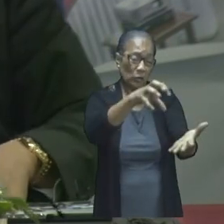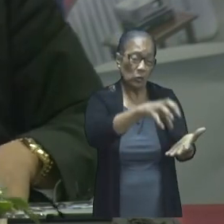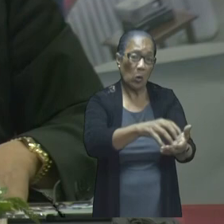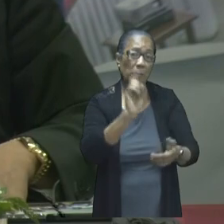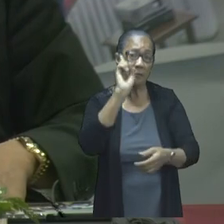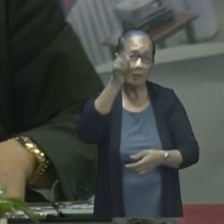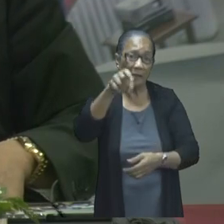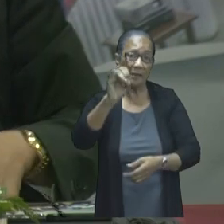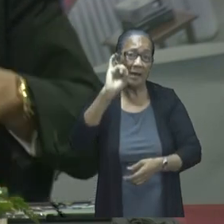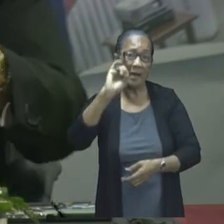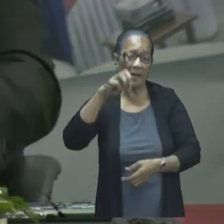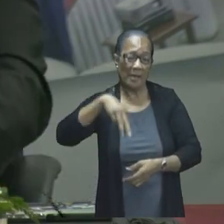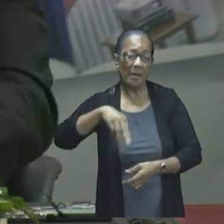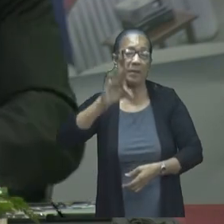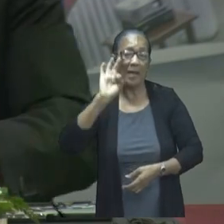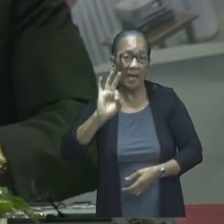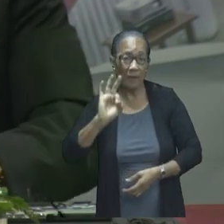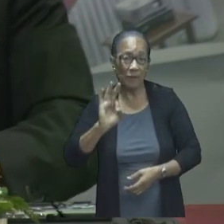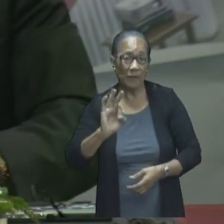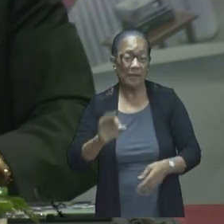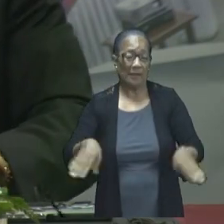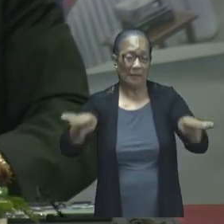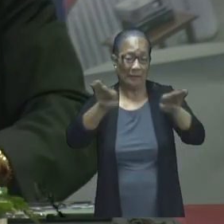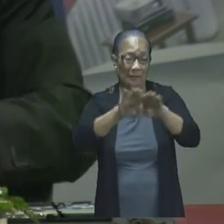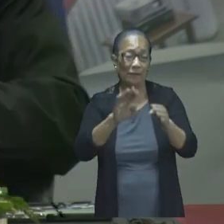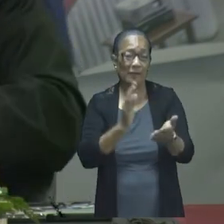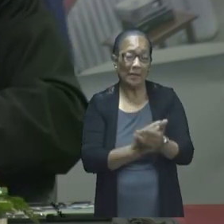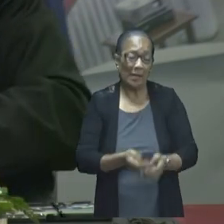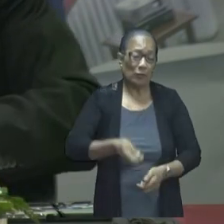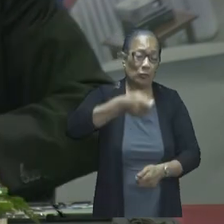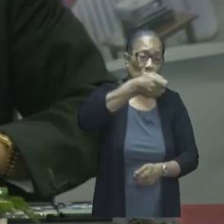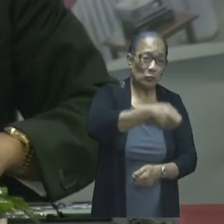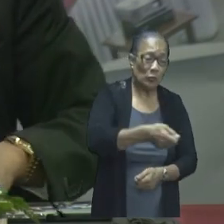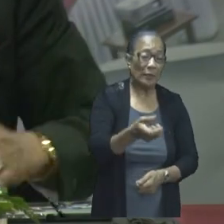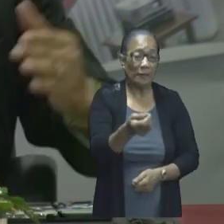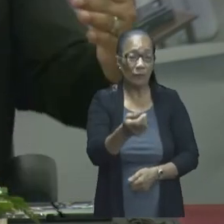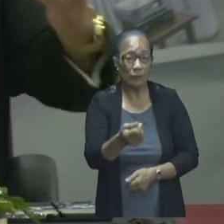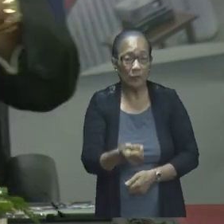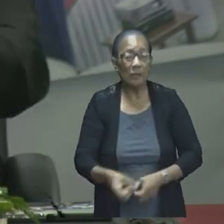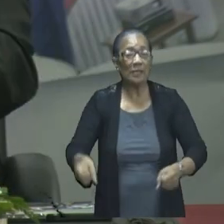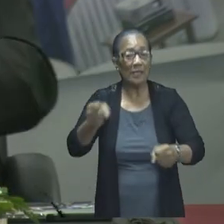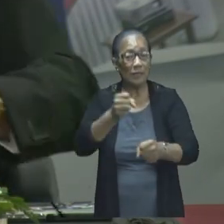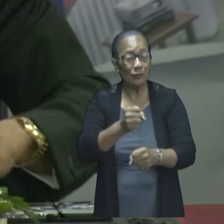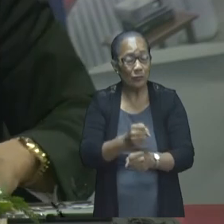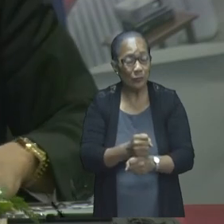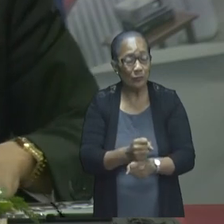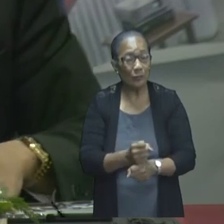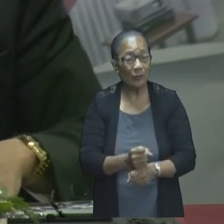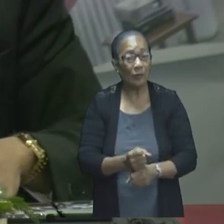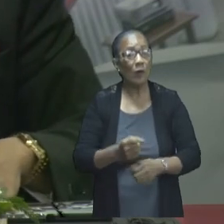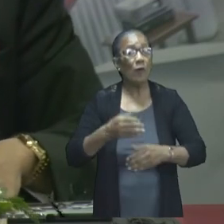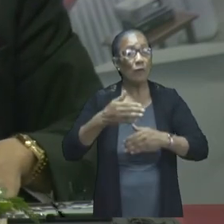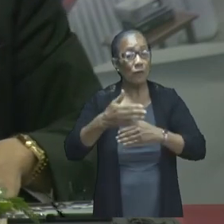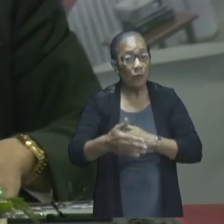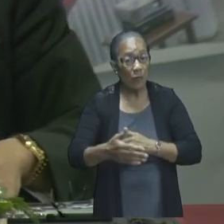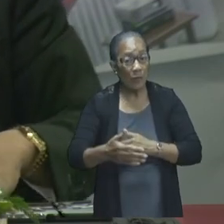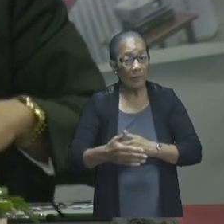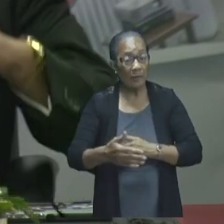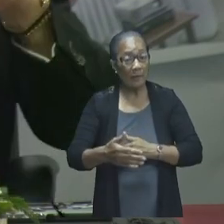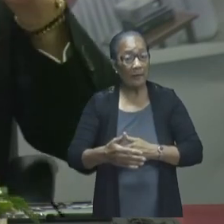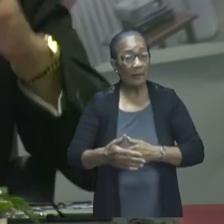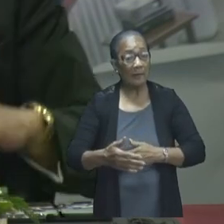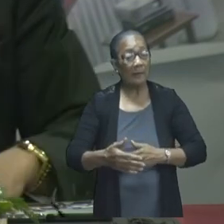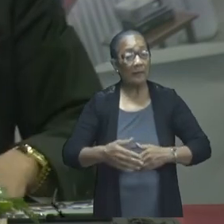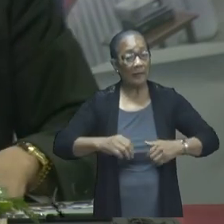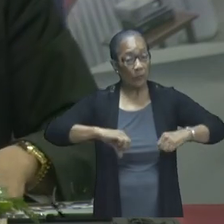gaan die verklaren is gestuurd hoornaar financiële instituten voor afkoelen voor nog voor dat hun de regeren zijn